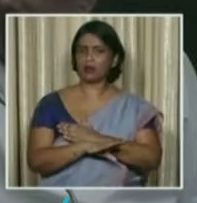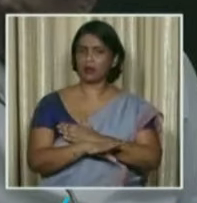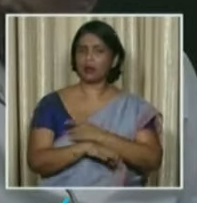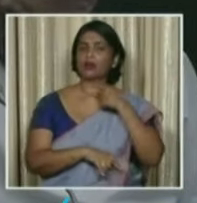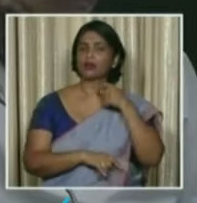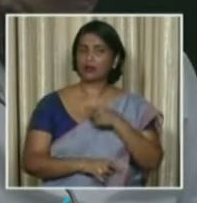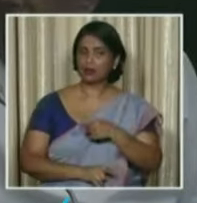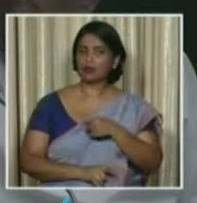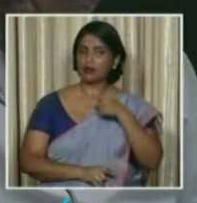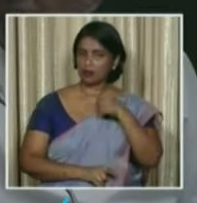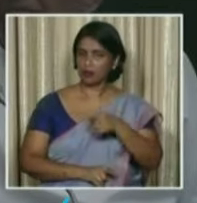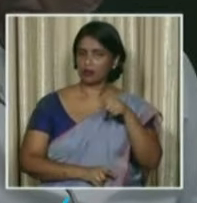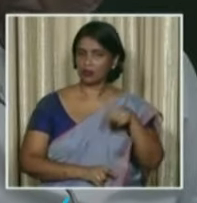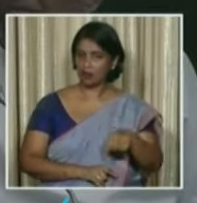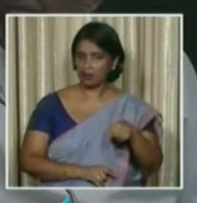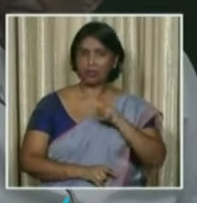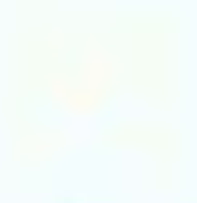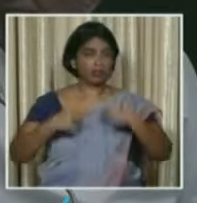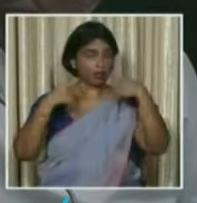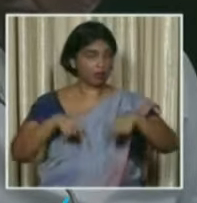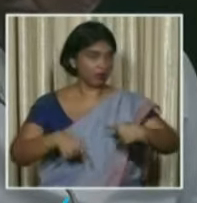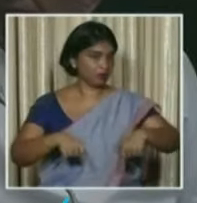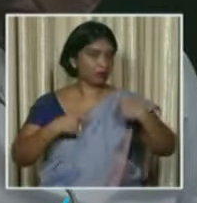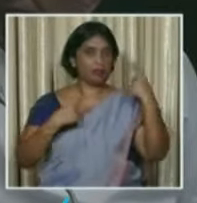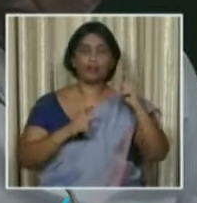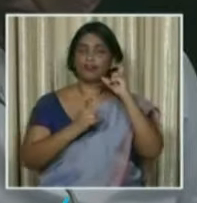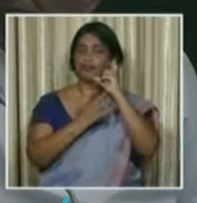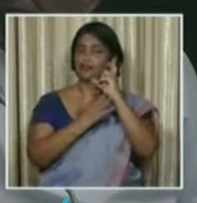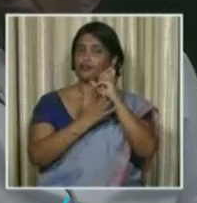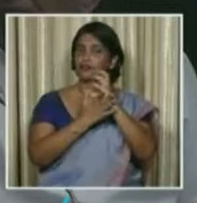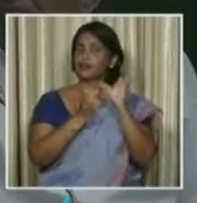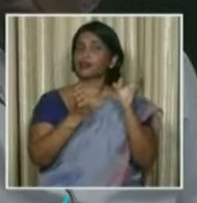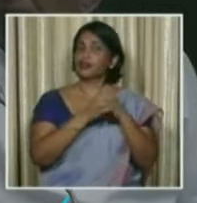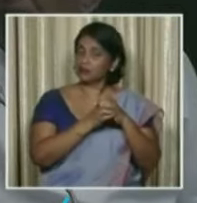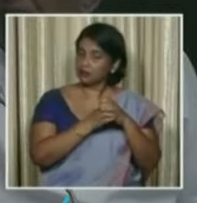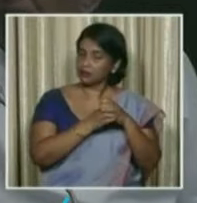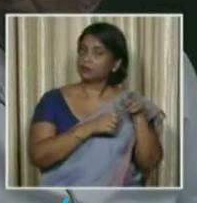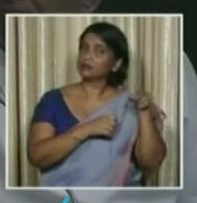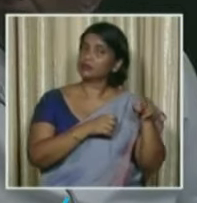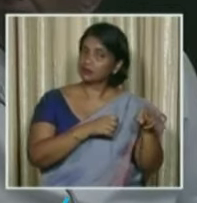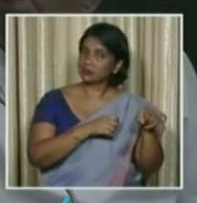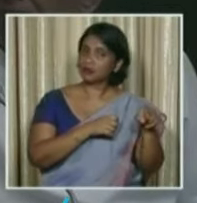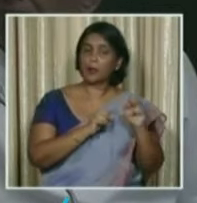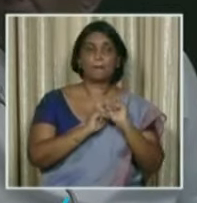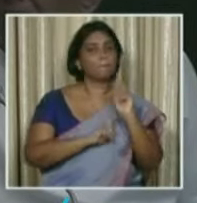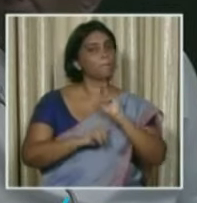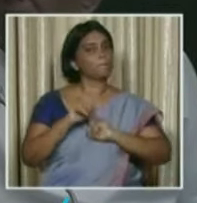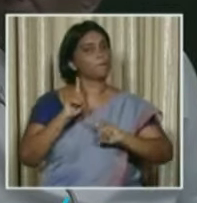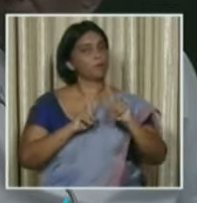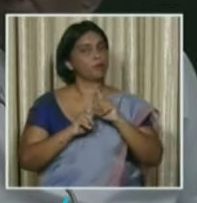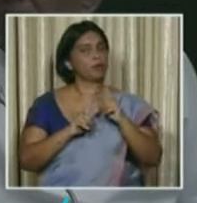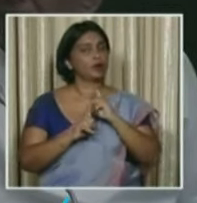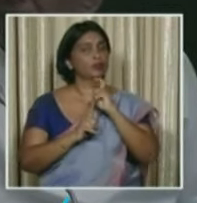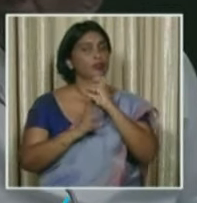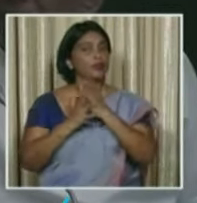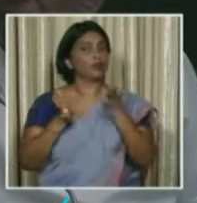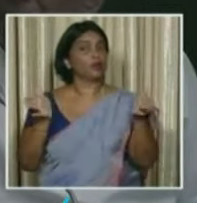මේ ඔබතුමා අද නගන තර්කය ඇවිල්ලා මේ ව්‍යවස්ථාදායක සභාව ඇවිල්ලා පාර්ලිමේන්තුවේ